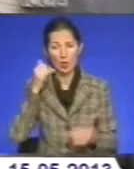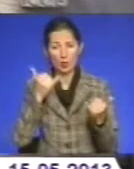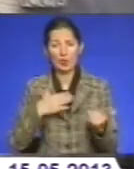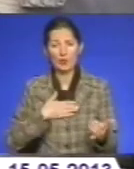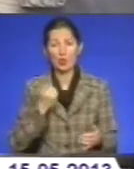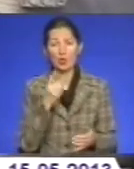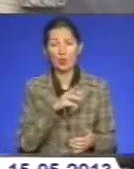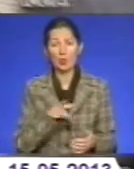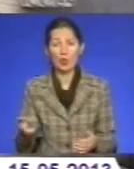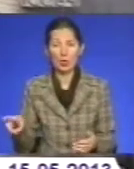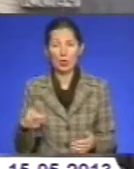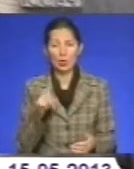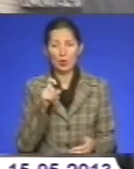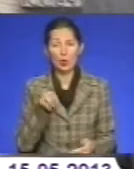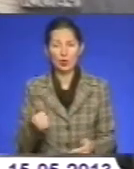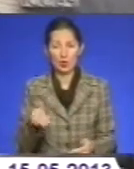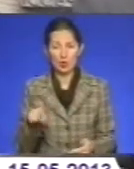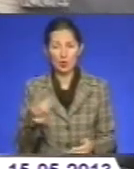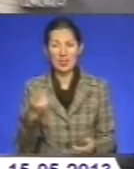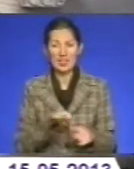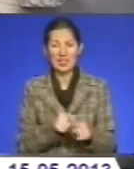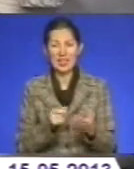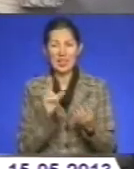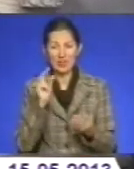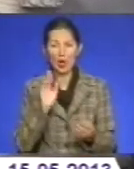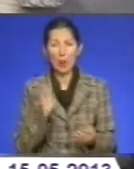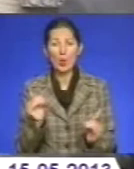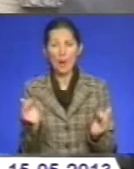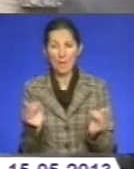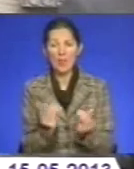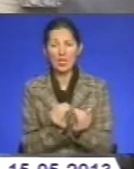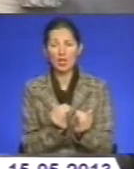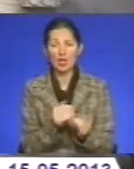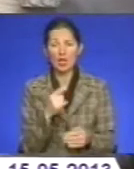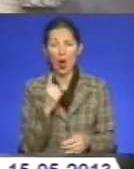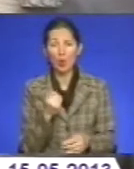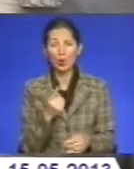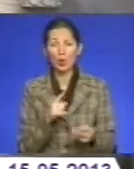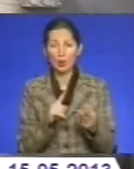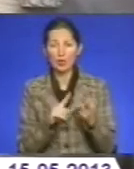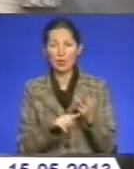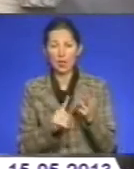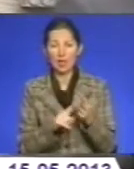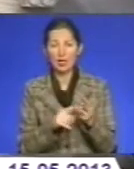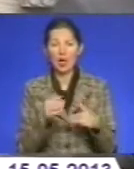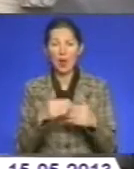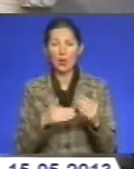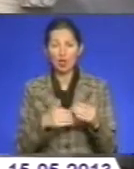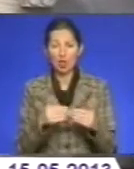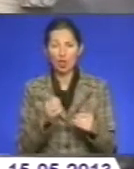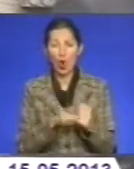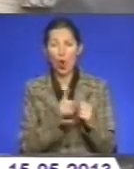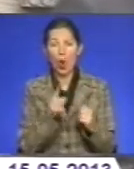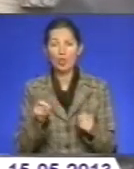1 100 000. Тоді ця цифра була значно менша на 1/3. Практично